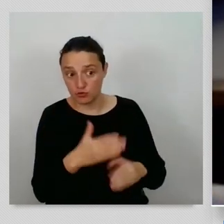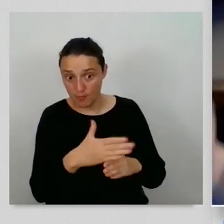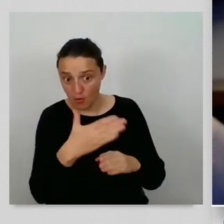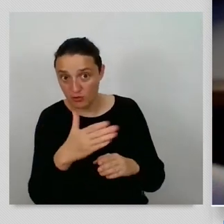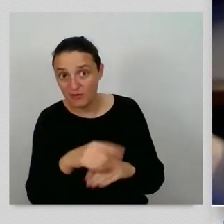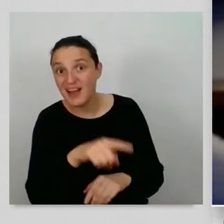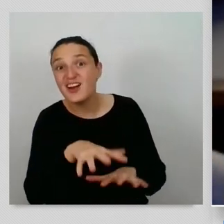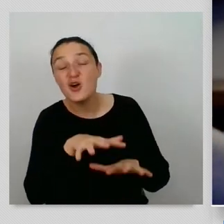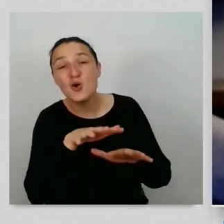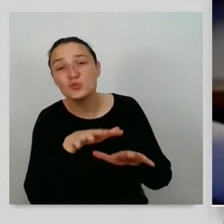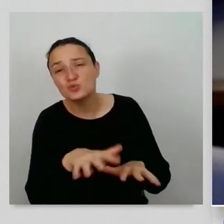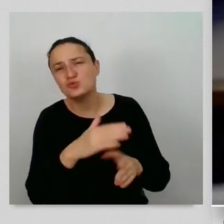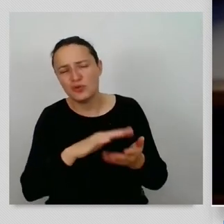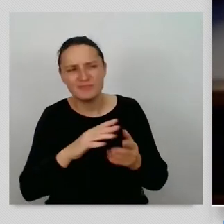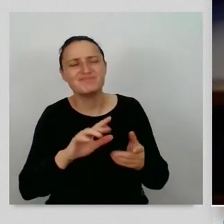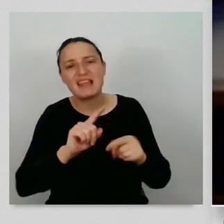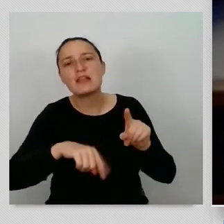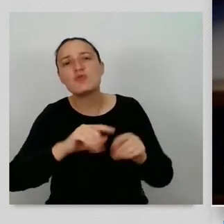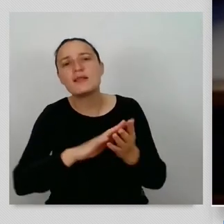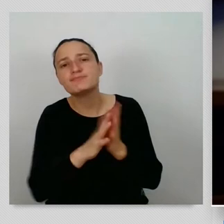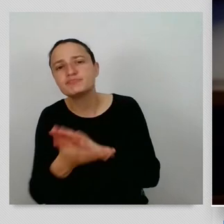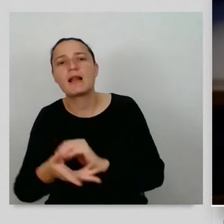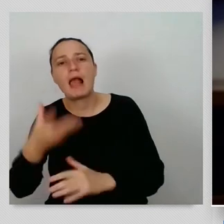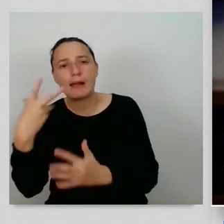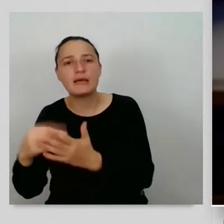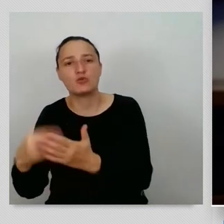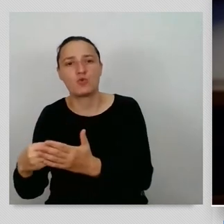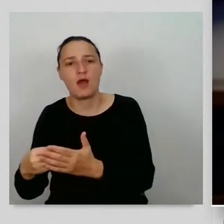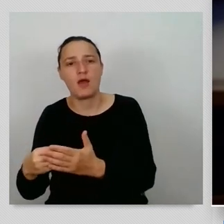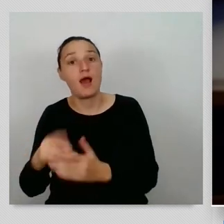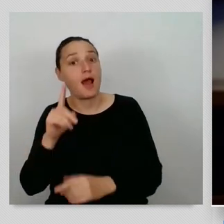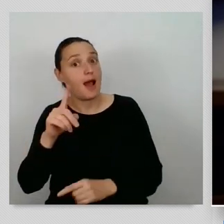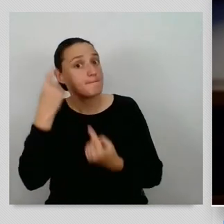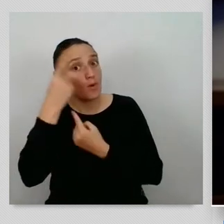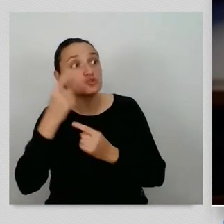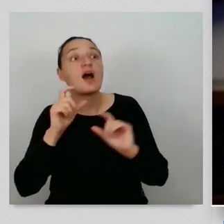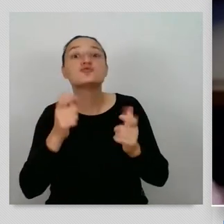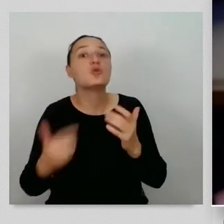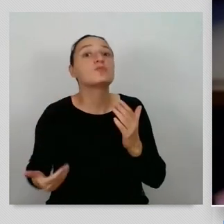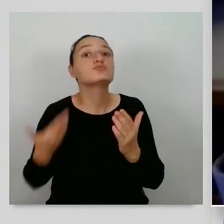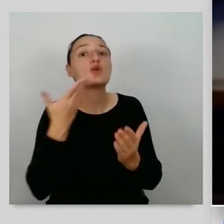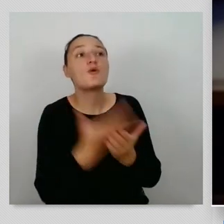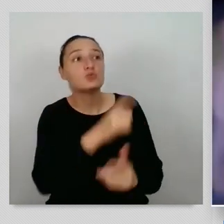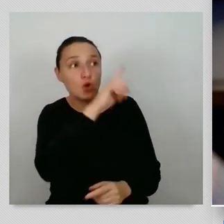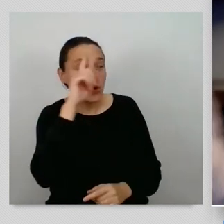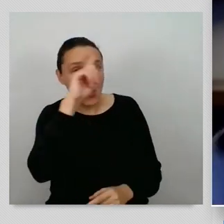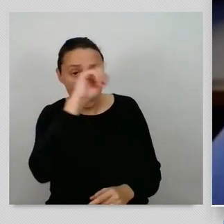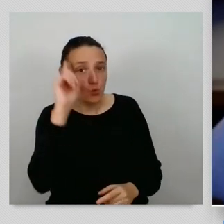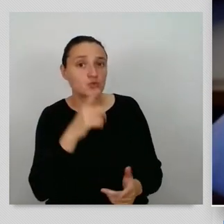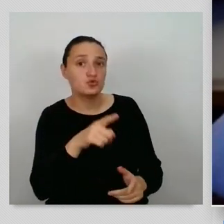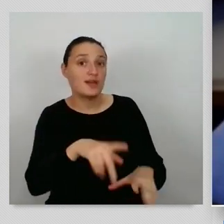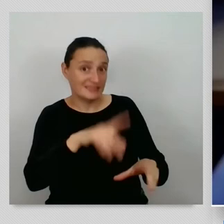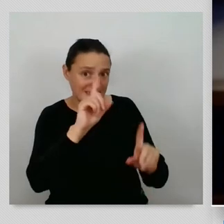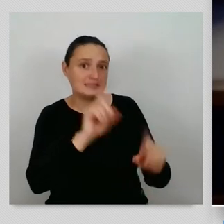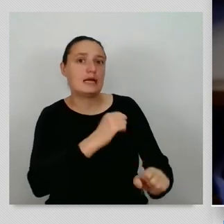nich w naturalny sposób przejdzie na emerytury. Ale musimy się zastanowić, co zaproponować ludziom, którzy stosunkowo niedawno przyszli do tego